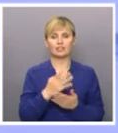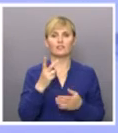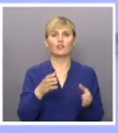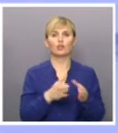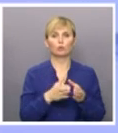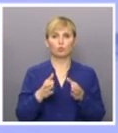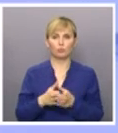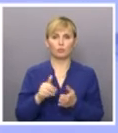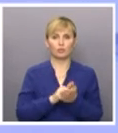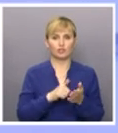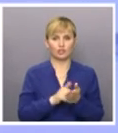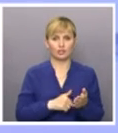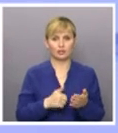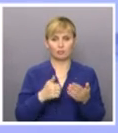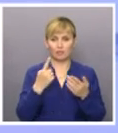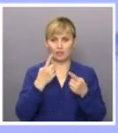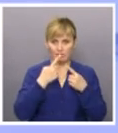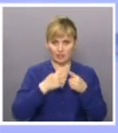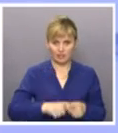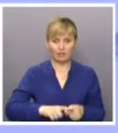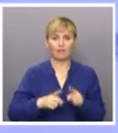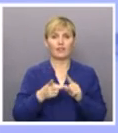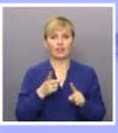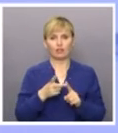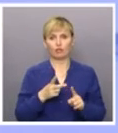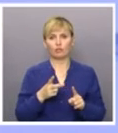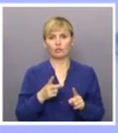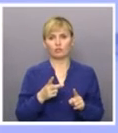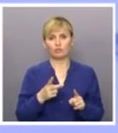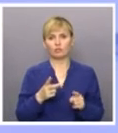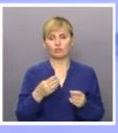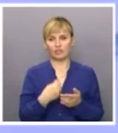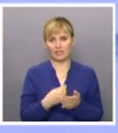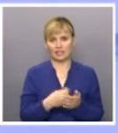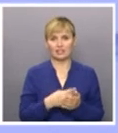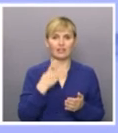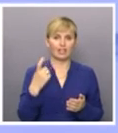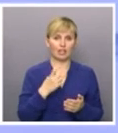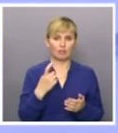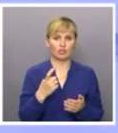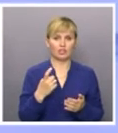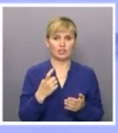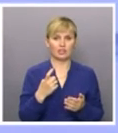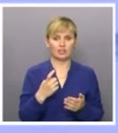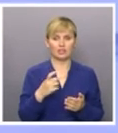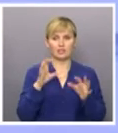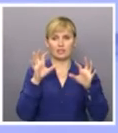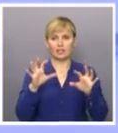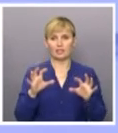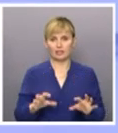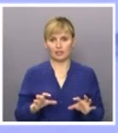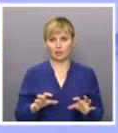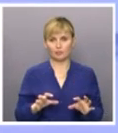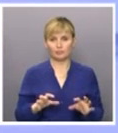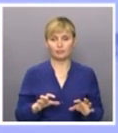группы причин. Первые технологические, вторые, значит, уже там финансовые, экономические, там законодательные.